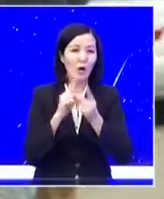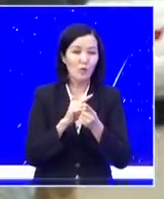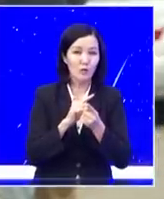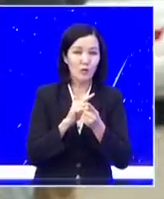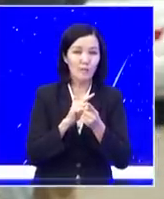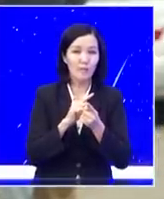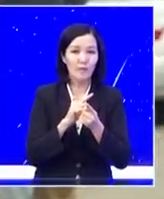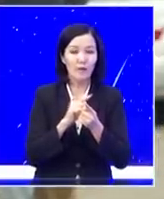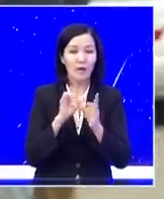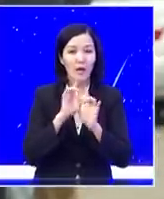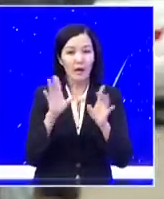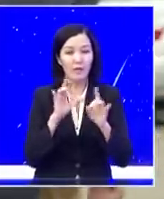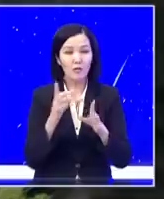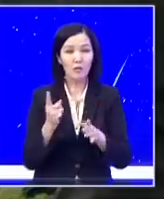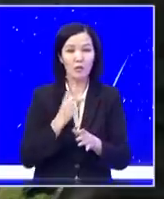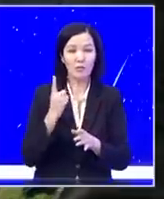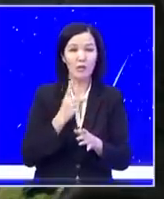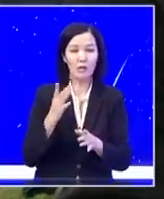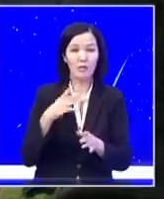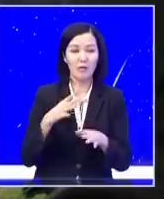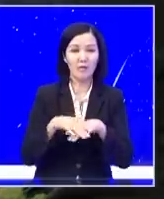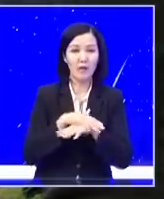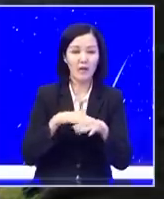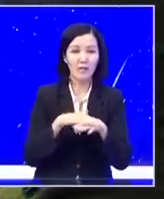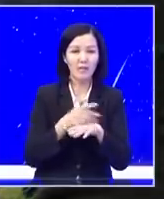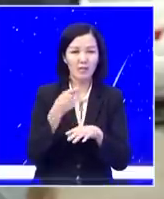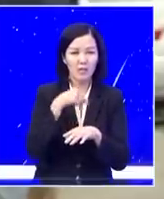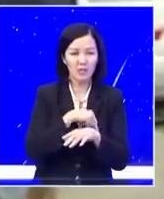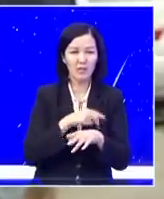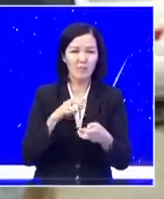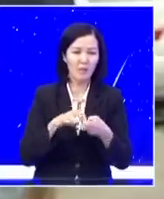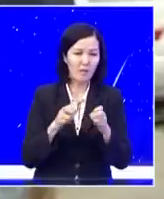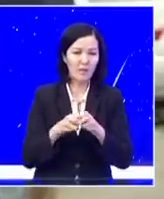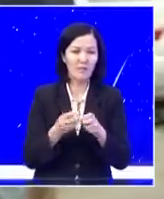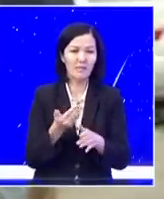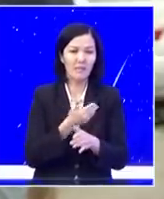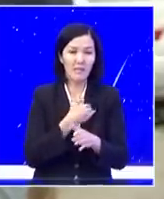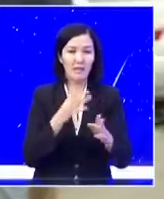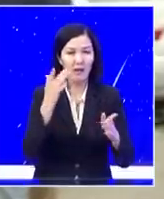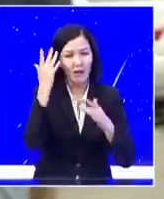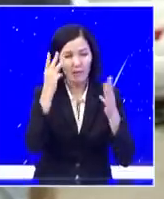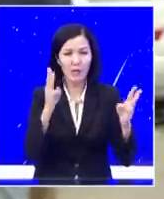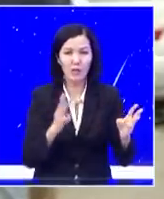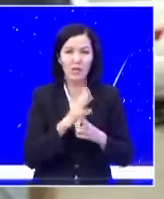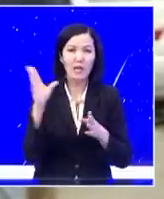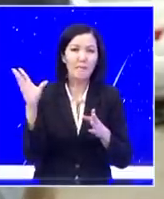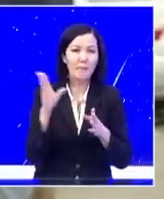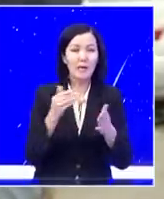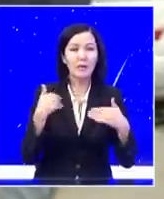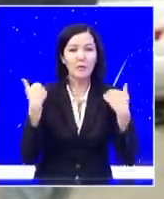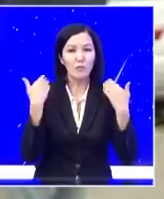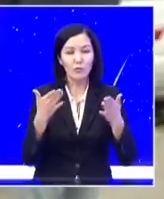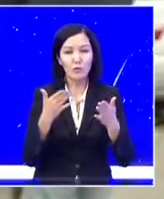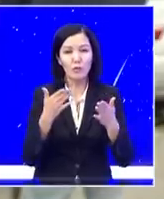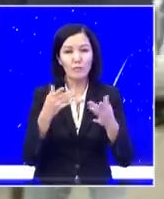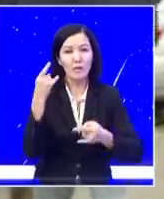келген кезде бұл оның шеберлігі болатын. Халықтың жан күйзелісін, халықтың не тілегі, арманы бар, соның бәрін көрсетіп,